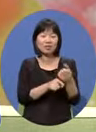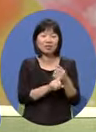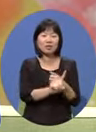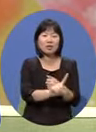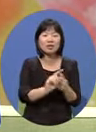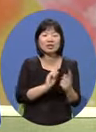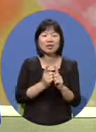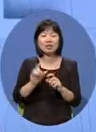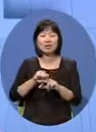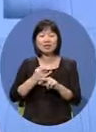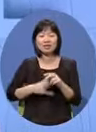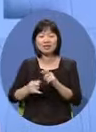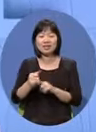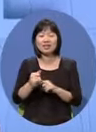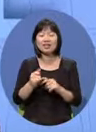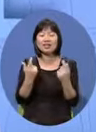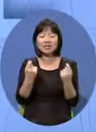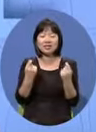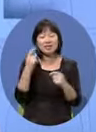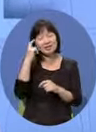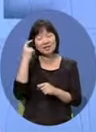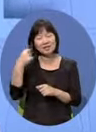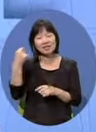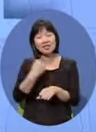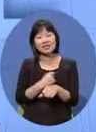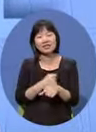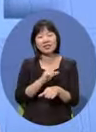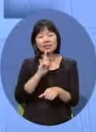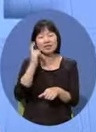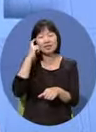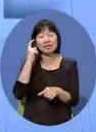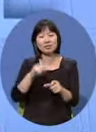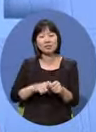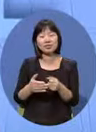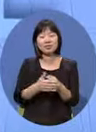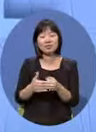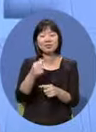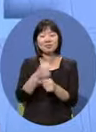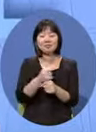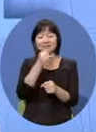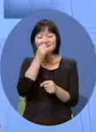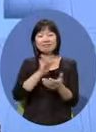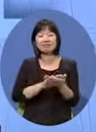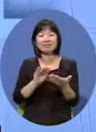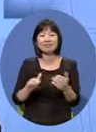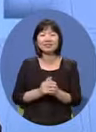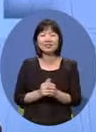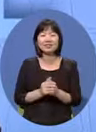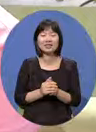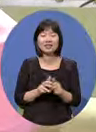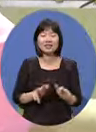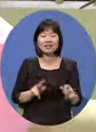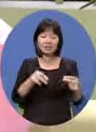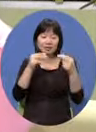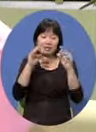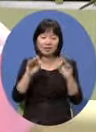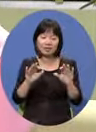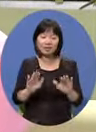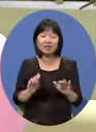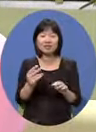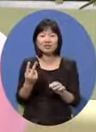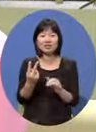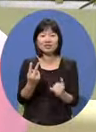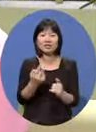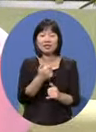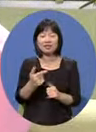서로 왕자님, 공주님처럼 여기자고 네. 그렇게 생각하기 위해서 지었죠. 아니 저는 한해 뵈면서 지금 네. 이렇게 뵈도 두 분 다